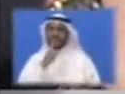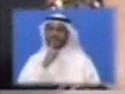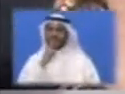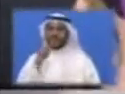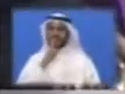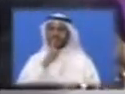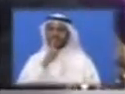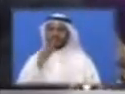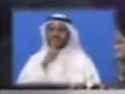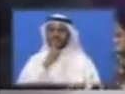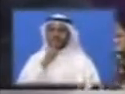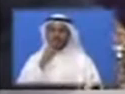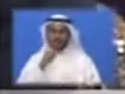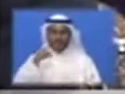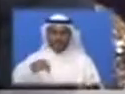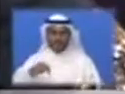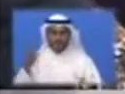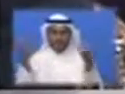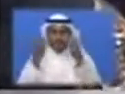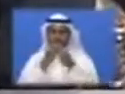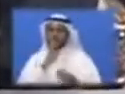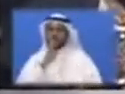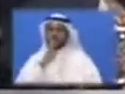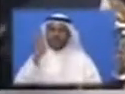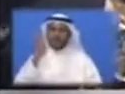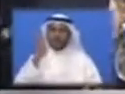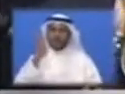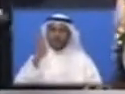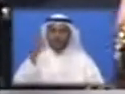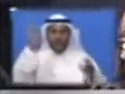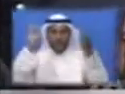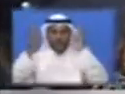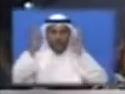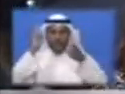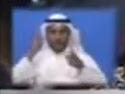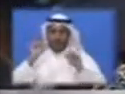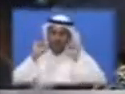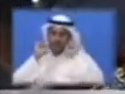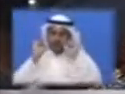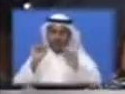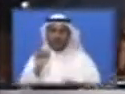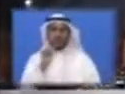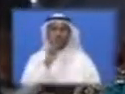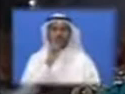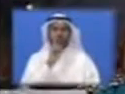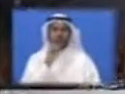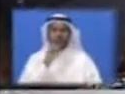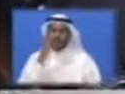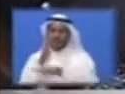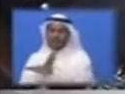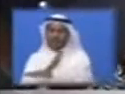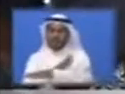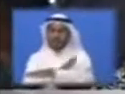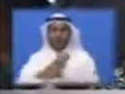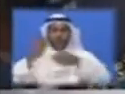4 سنين نحتفل في أم المعاق لما تقدمه من يعني تعب